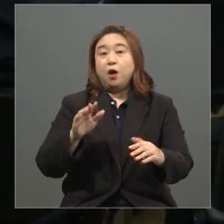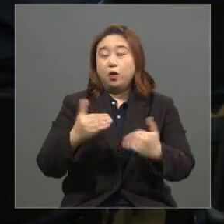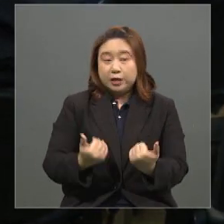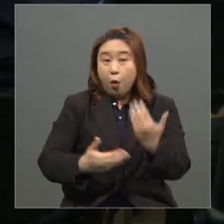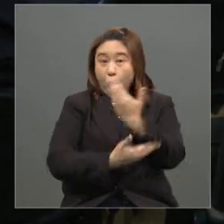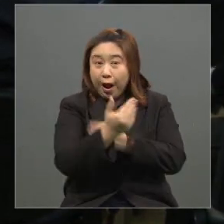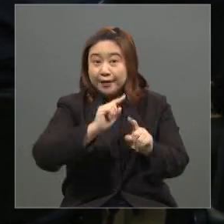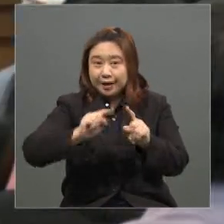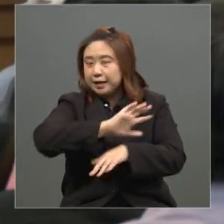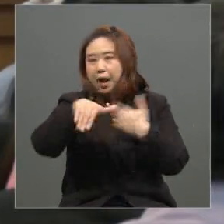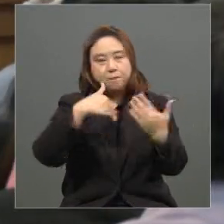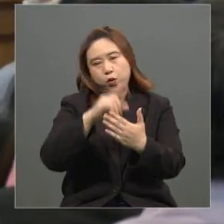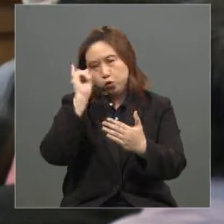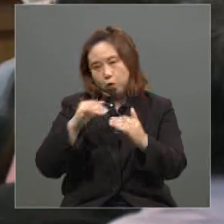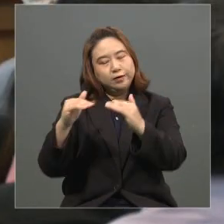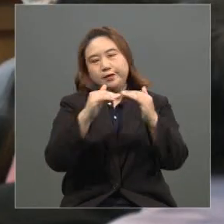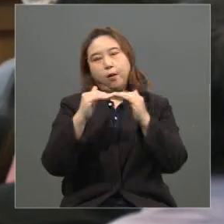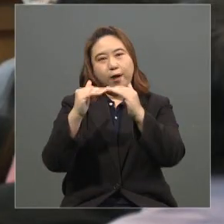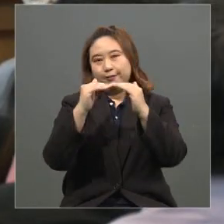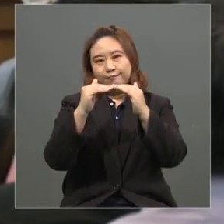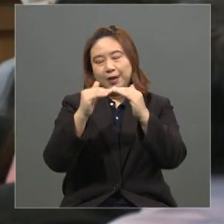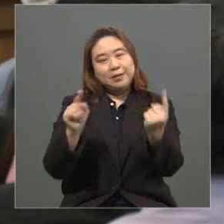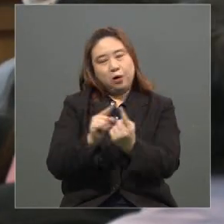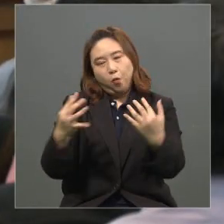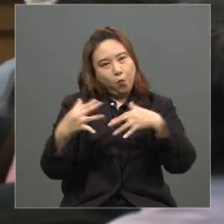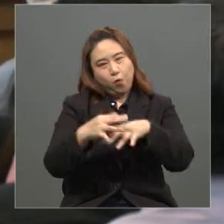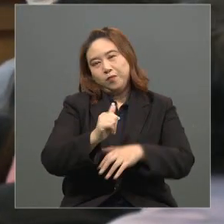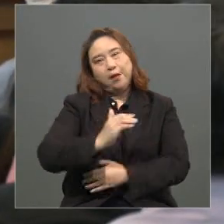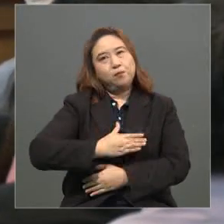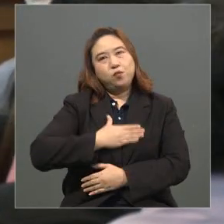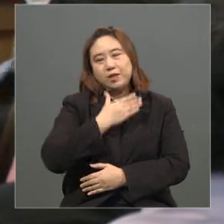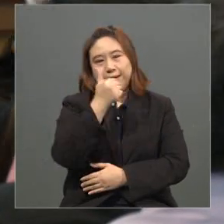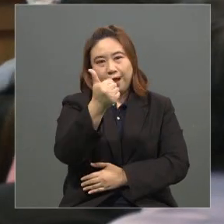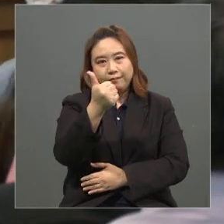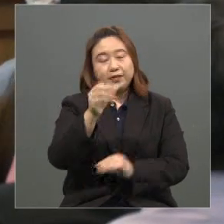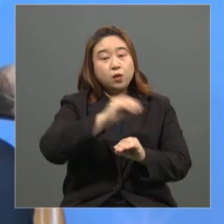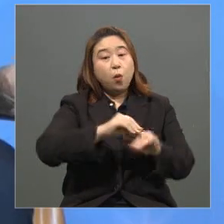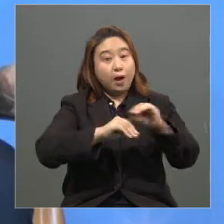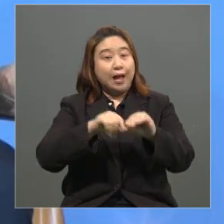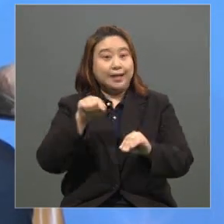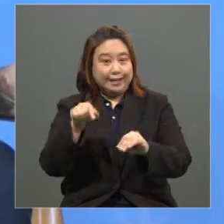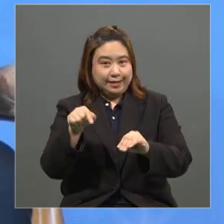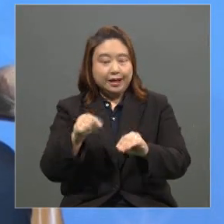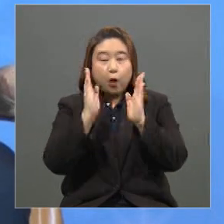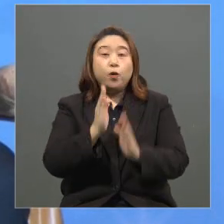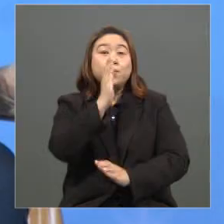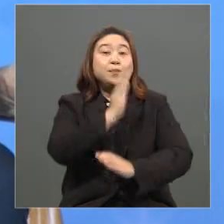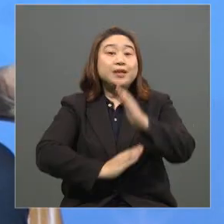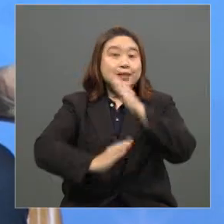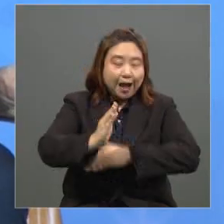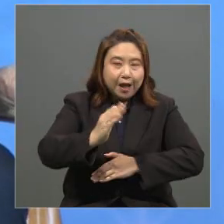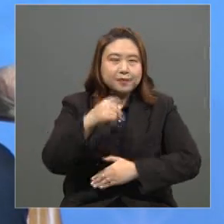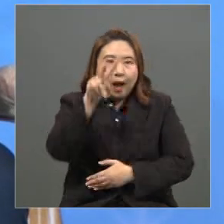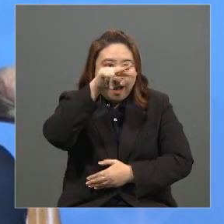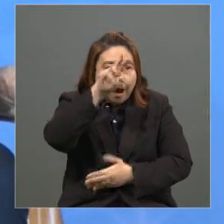ถึงโอกาสที่ทุกคนควรจะได้รับและเป็นส่วนหนึ่งของสังคมได้อย่างภาคภูมิใจนะครับโครงการนี้จะเปิดโอกาสให้ผู้พิการได้เข้าถึงข้อมูล